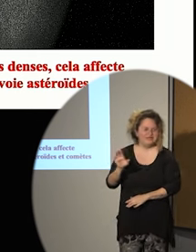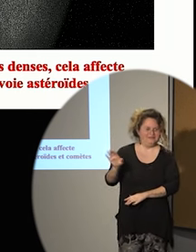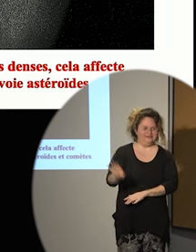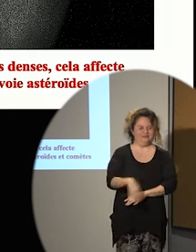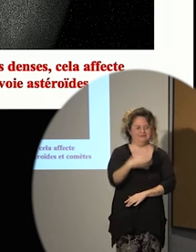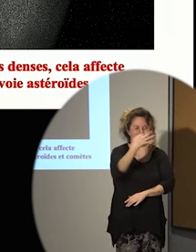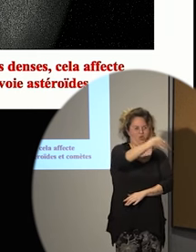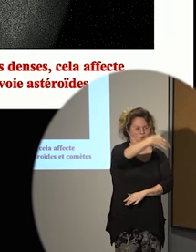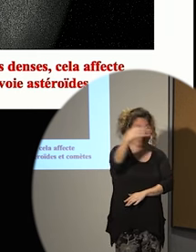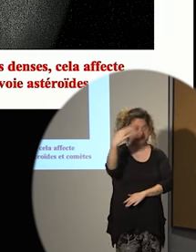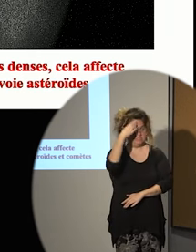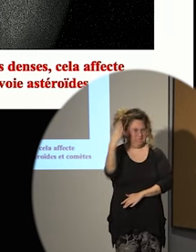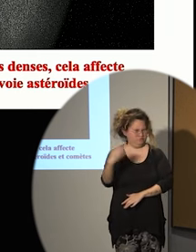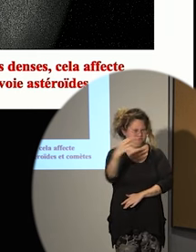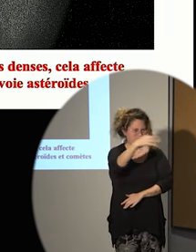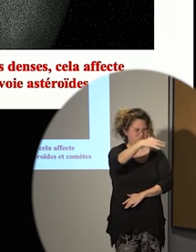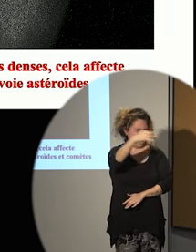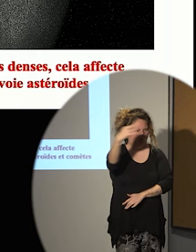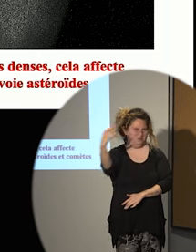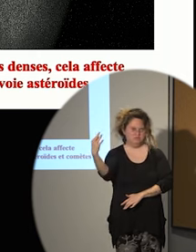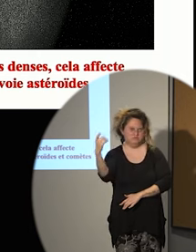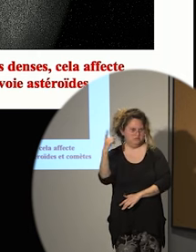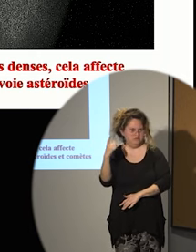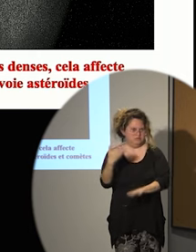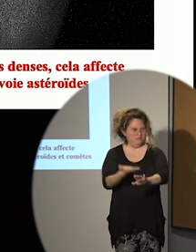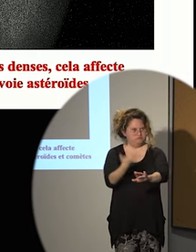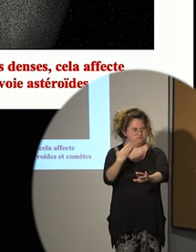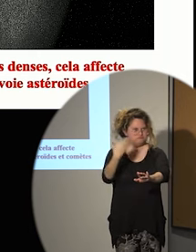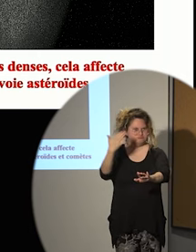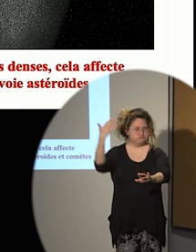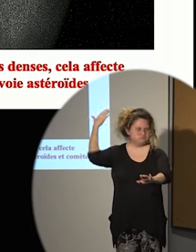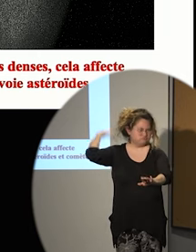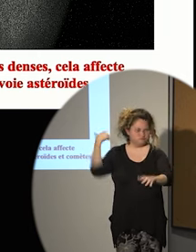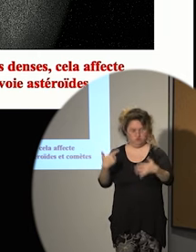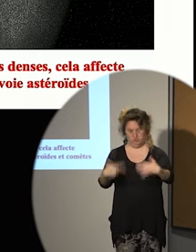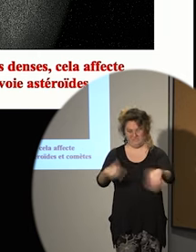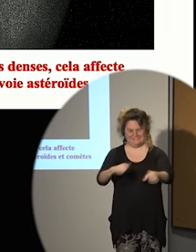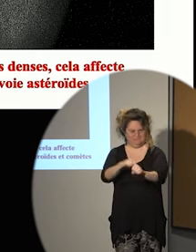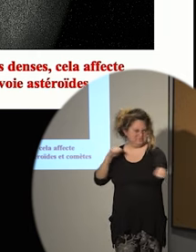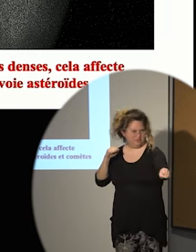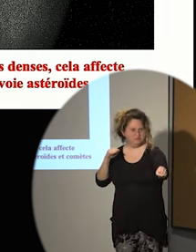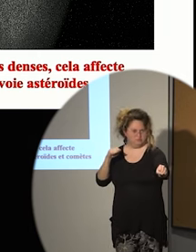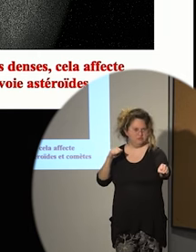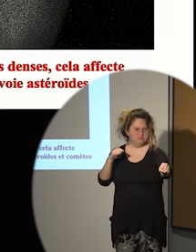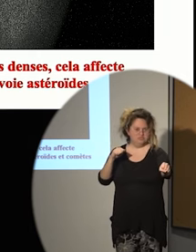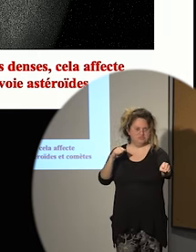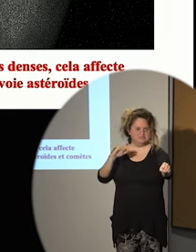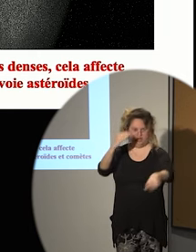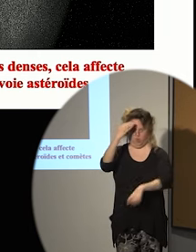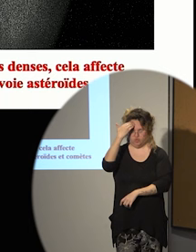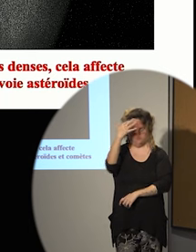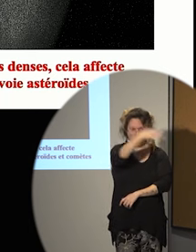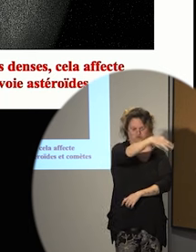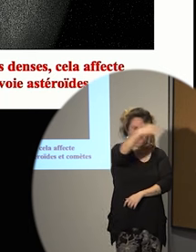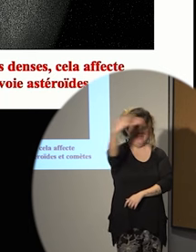une comète qui est très connue parce qu'on la connaît depuis Halley, et Halley c'est le XVIIe siècle, hein, si je ne me gourre pas. Donc pourquoi on parle de la comète de Halley ?